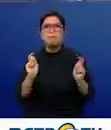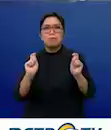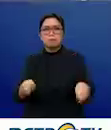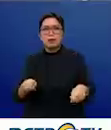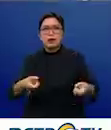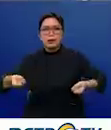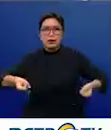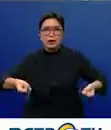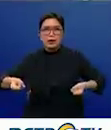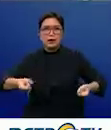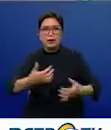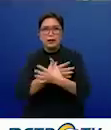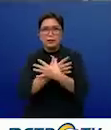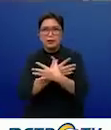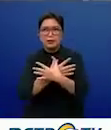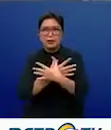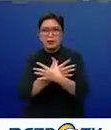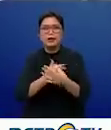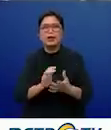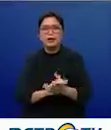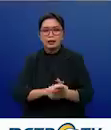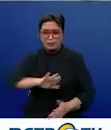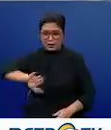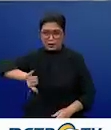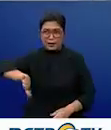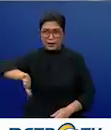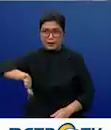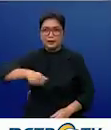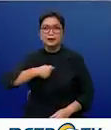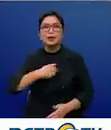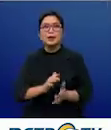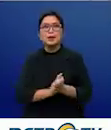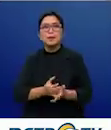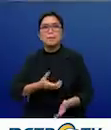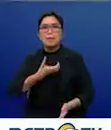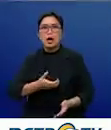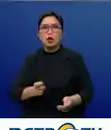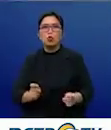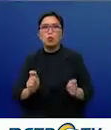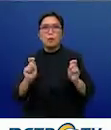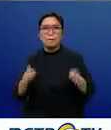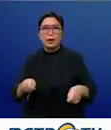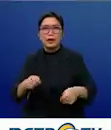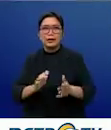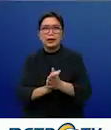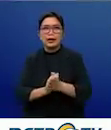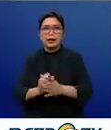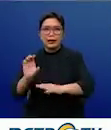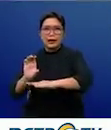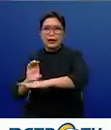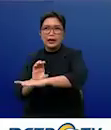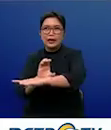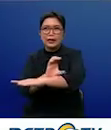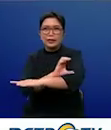yaitu di sisi kanan saya. Kemudian kalau mau menggunakan KRL di sebelah kiri saya. Dan kalau mau